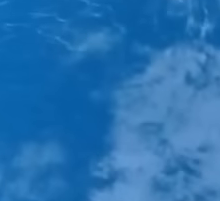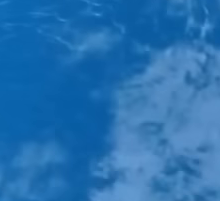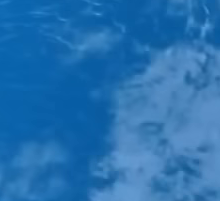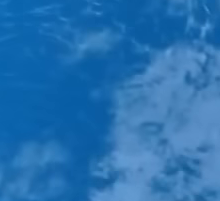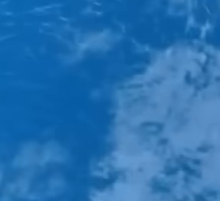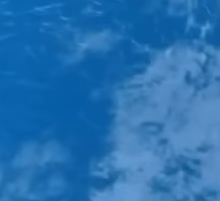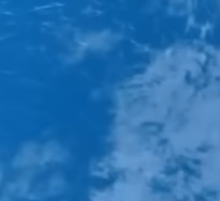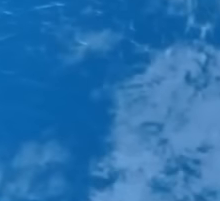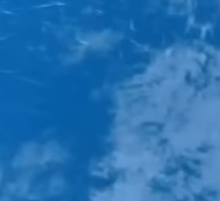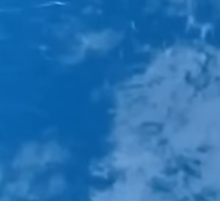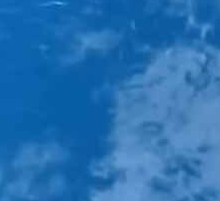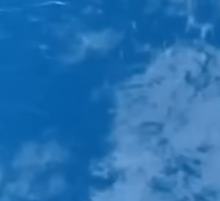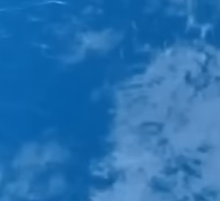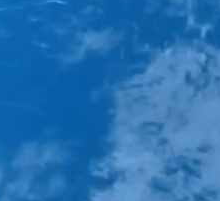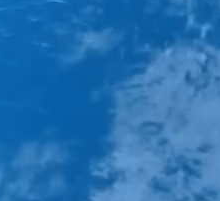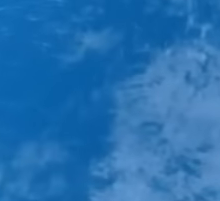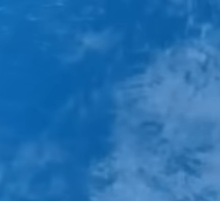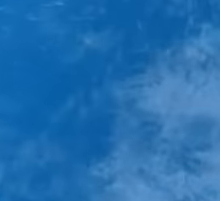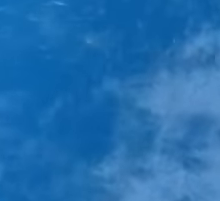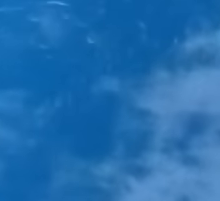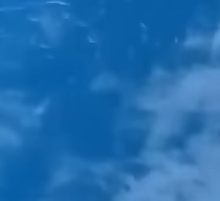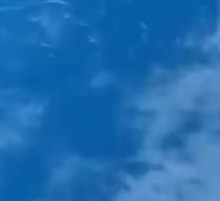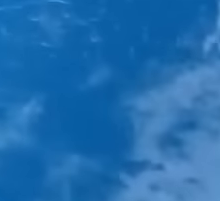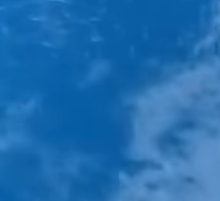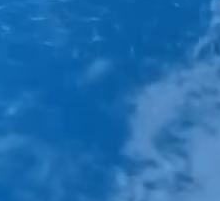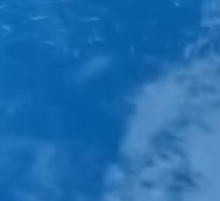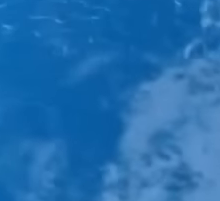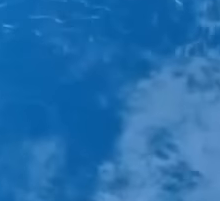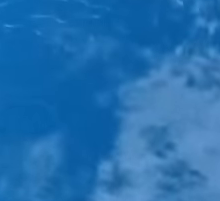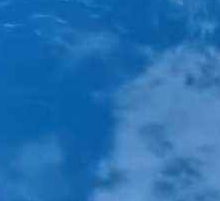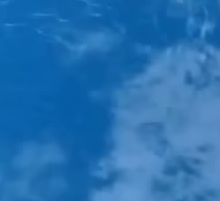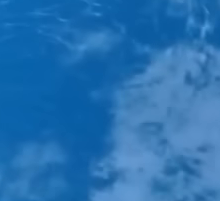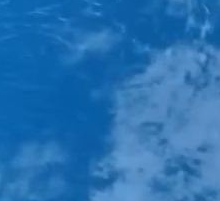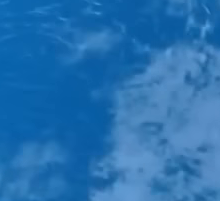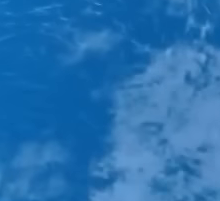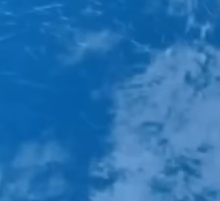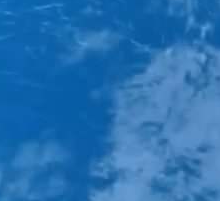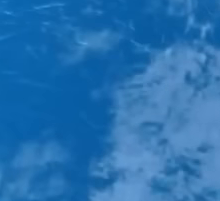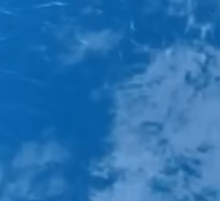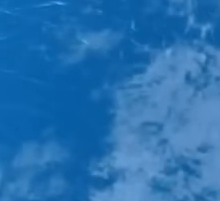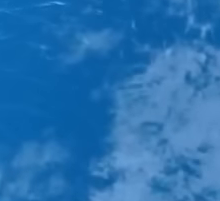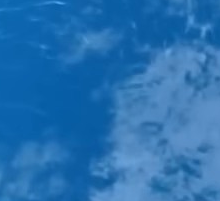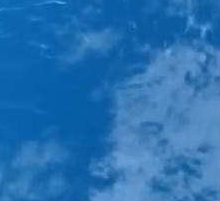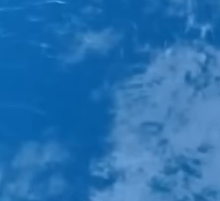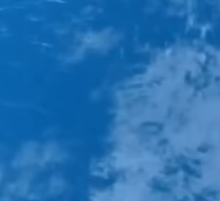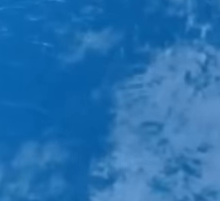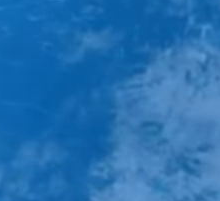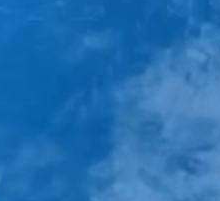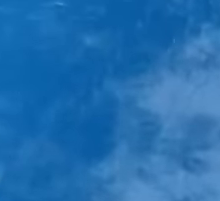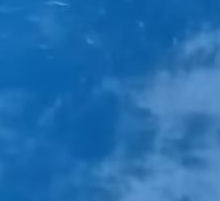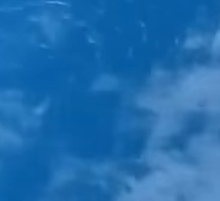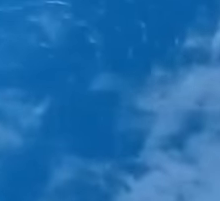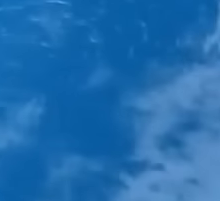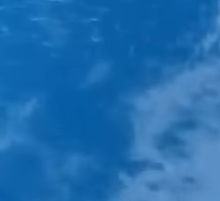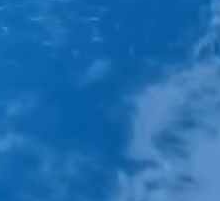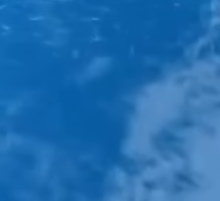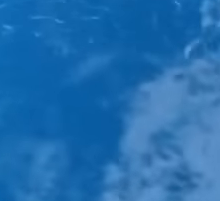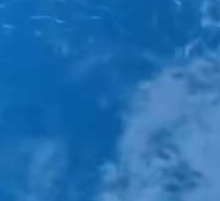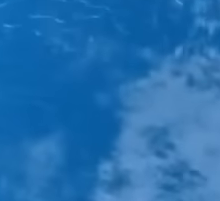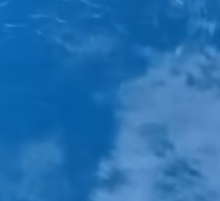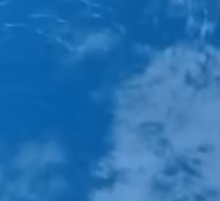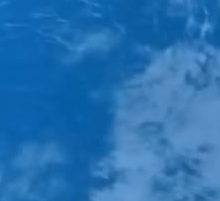sa Metro Manila, Ilocos Norte, natitirang bahagi ng Ilocos Sur, Apayaw, natitirang bahagi ng Abra, Cagayan, Babuyan